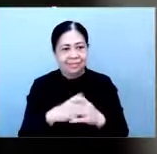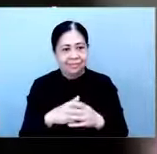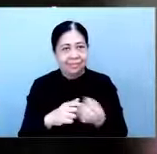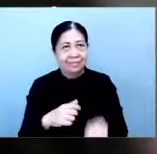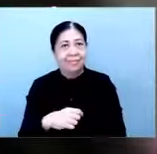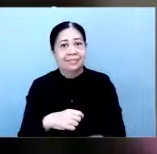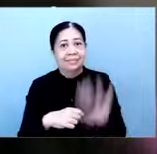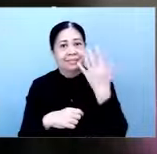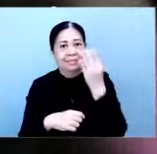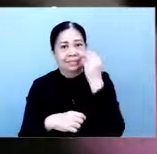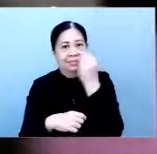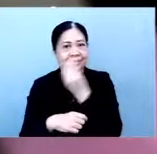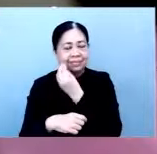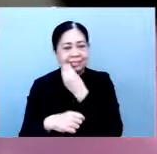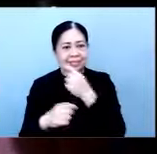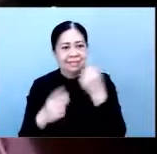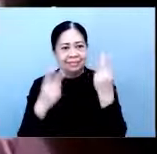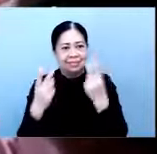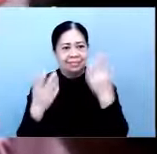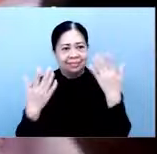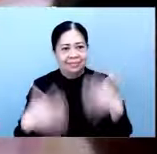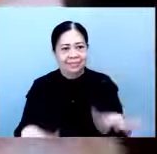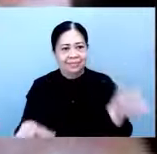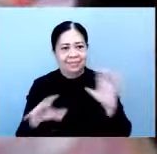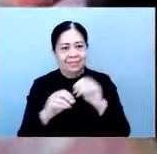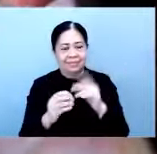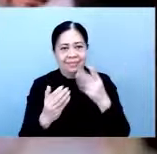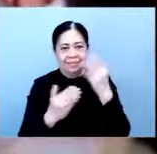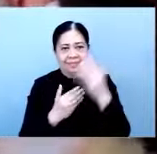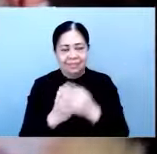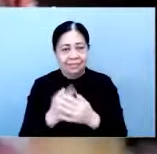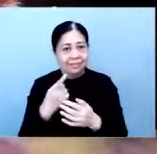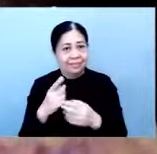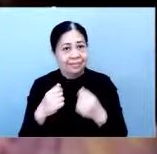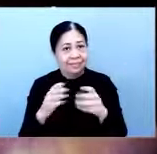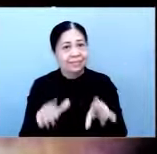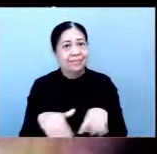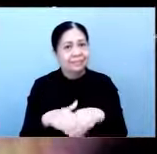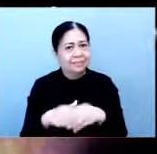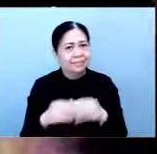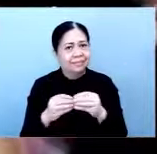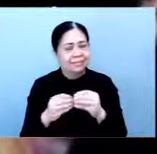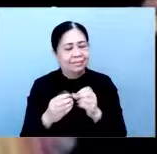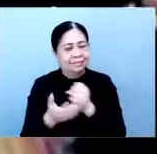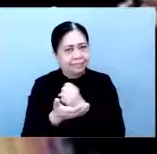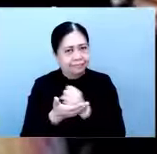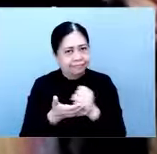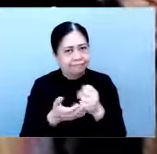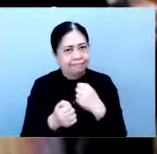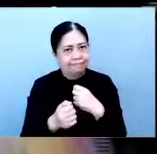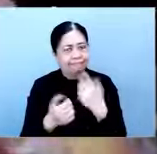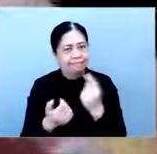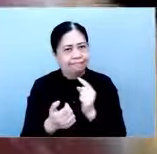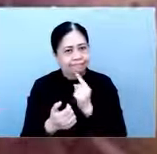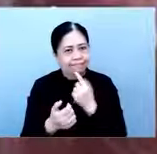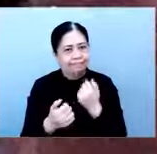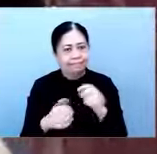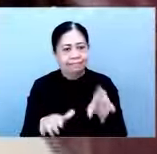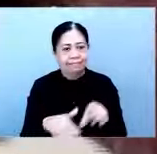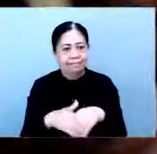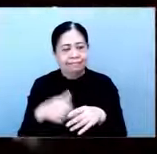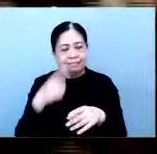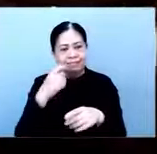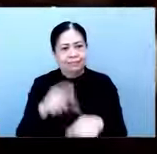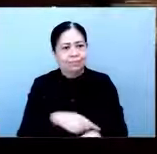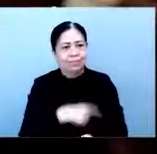ng bulaklak sa mga bisita pagkatapos ng seremonya. Para sa mga ikinasal, mas naging sagrado ang kanilang pag-iisang dibdib dahil